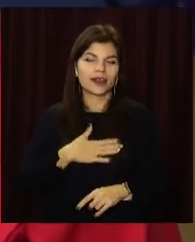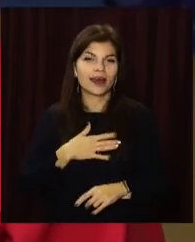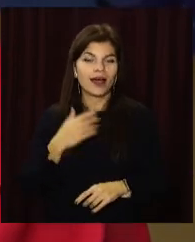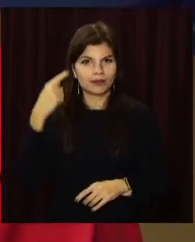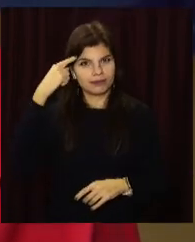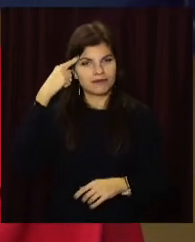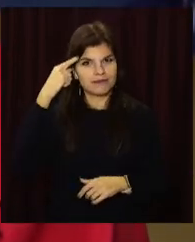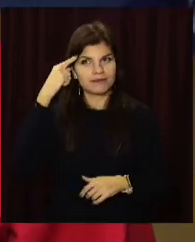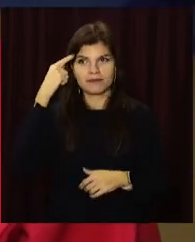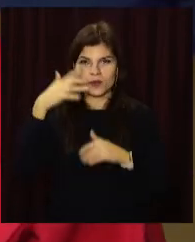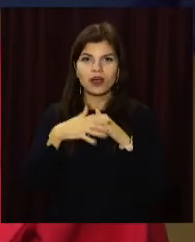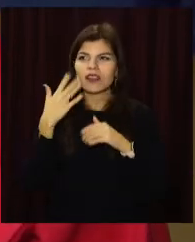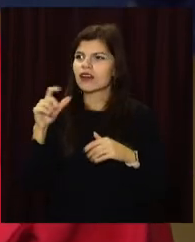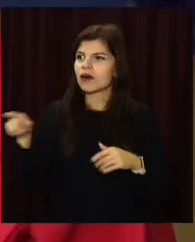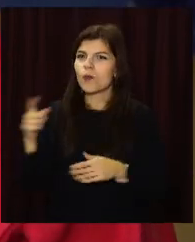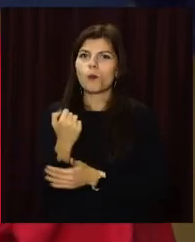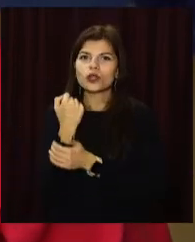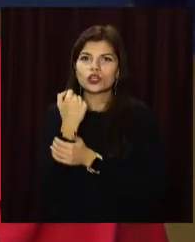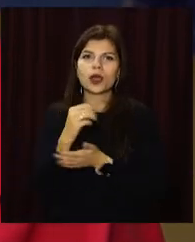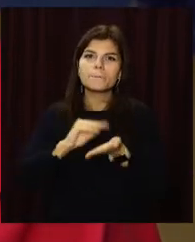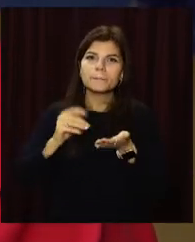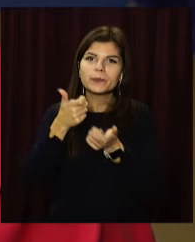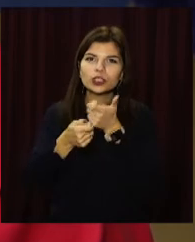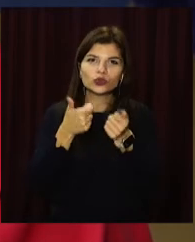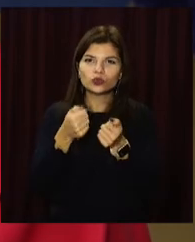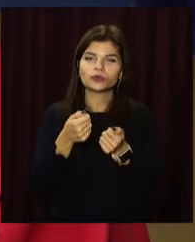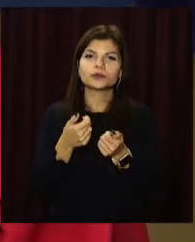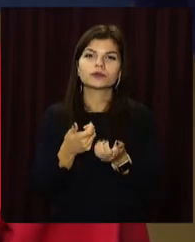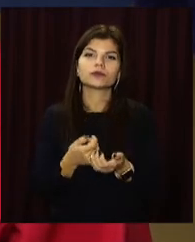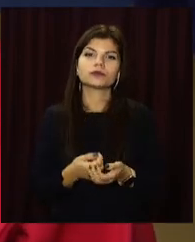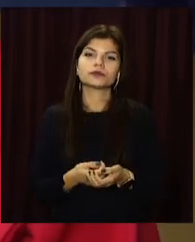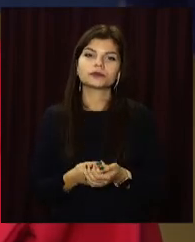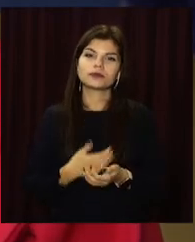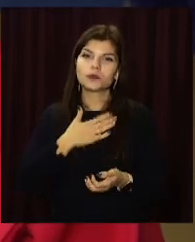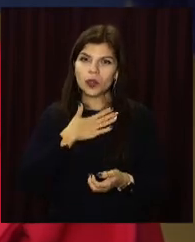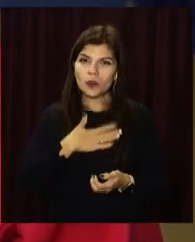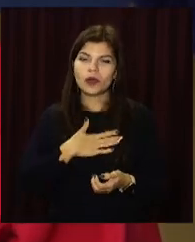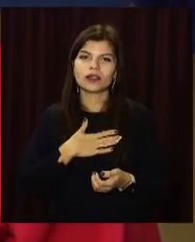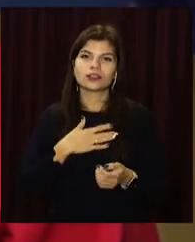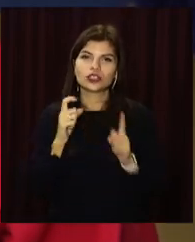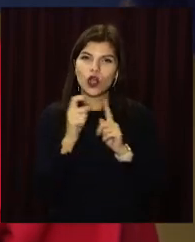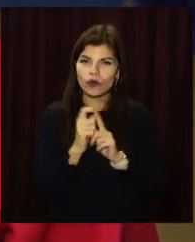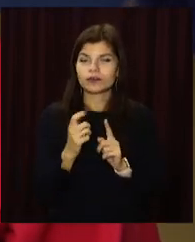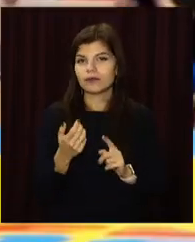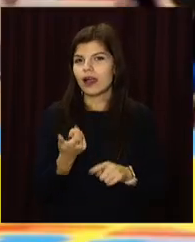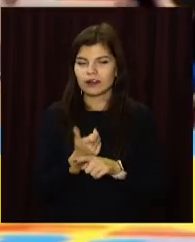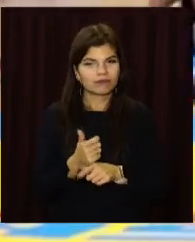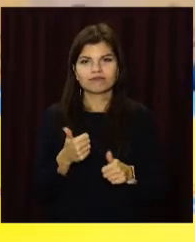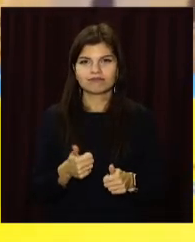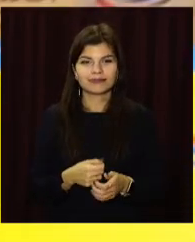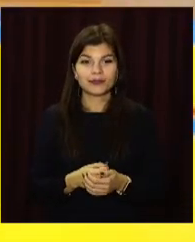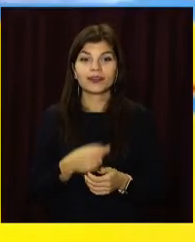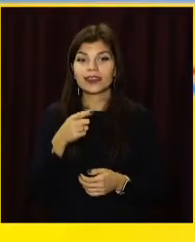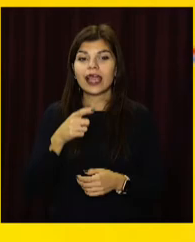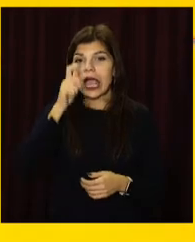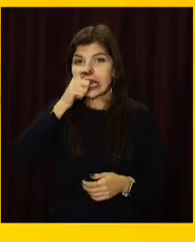коли тебе підтримують, пишуть приємні речі. Ну, це класно. На турнірі